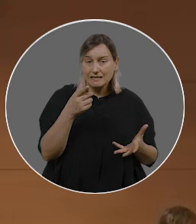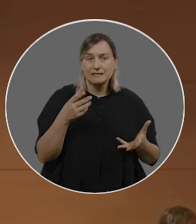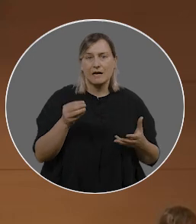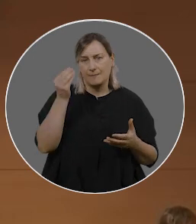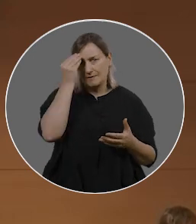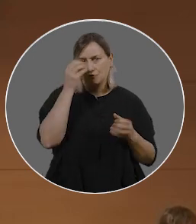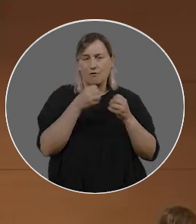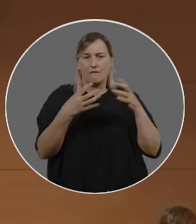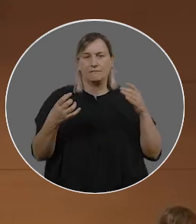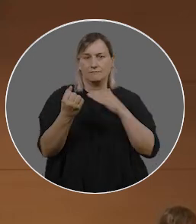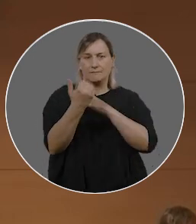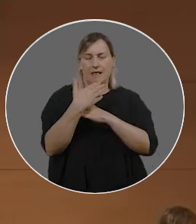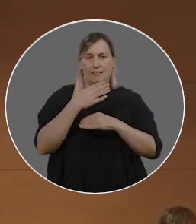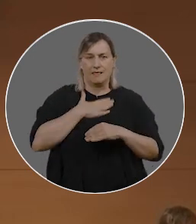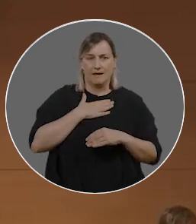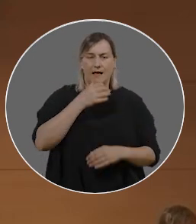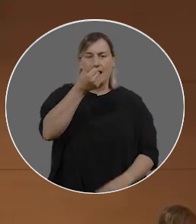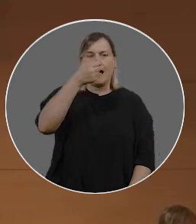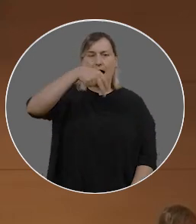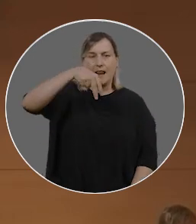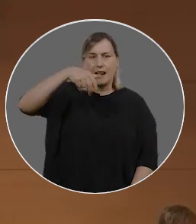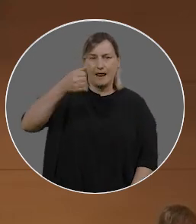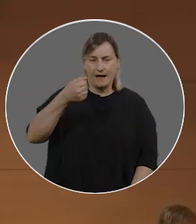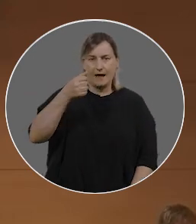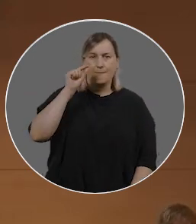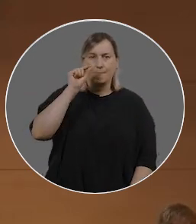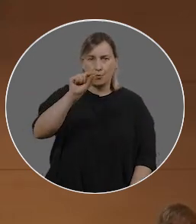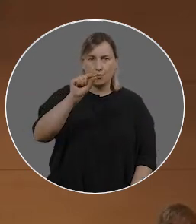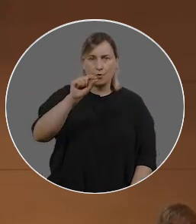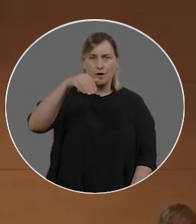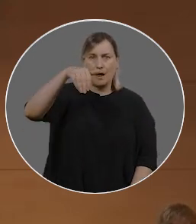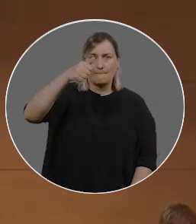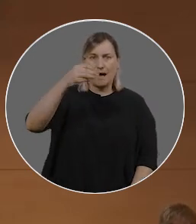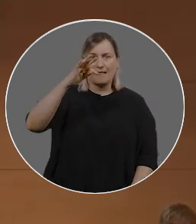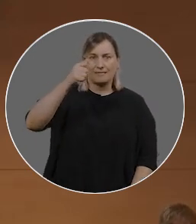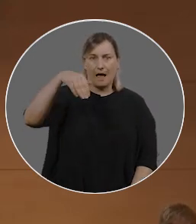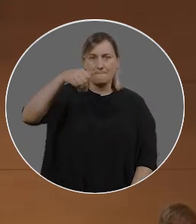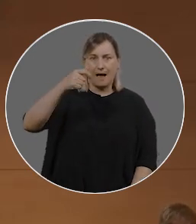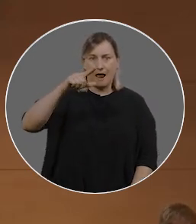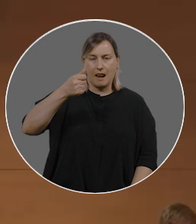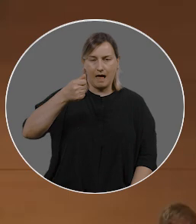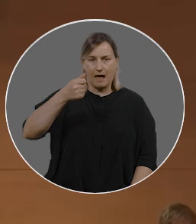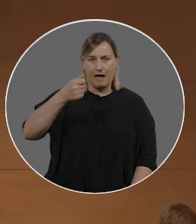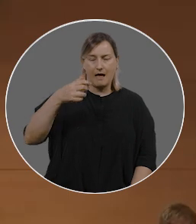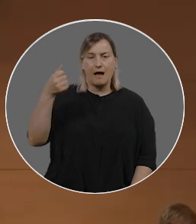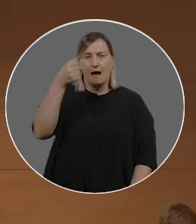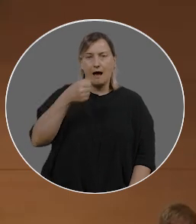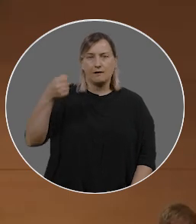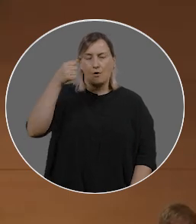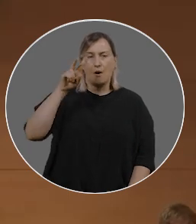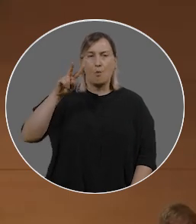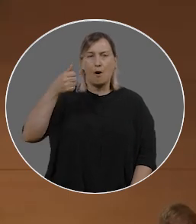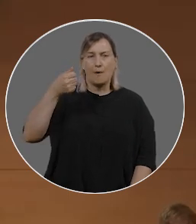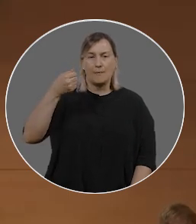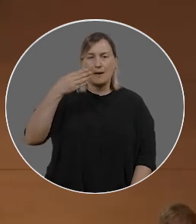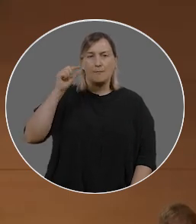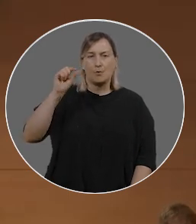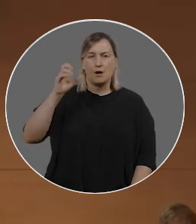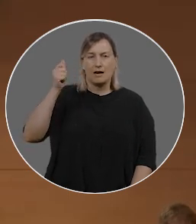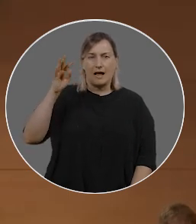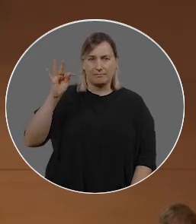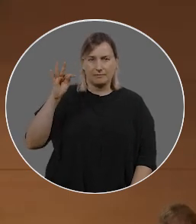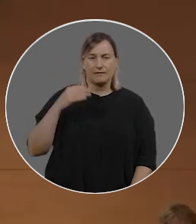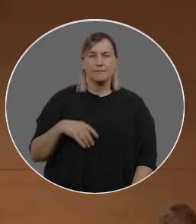crec que el més fàcil és que m'escriviu un correu. Anna, amb 2 enes, punt, matamala, tot en bas,